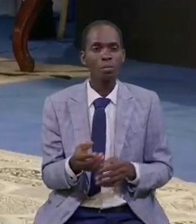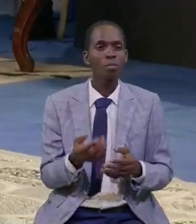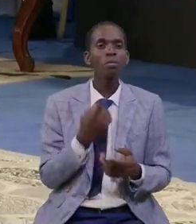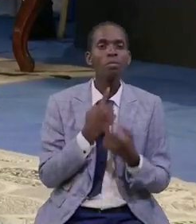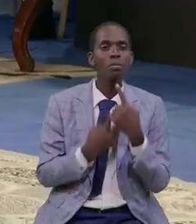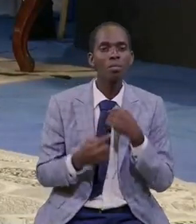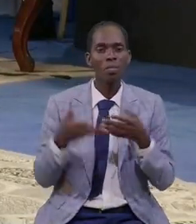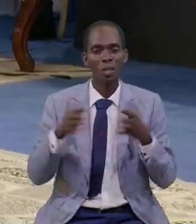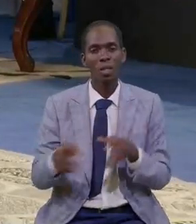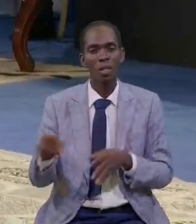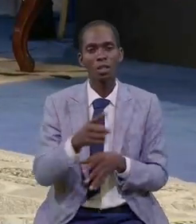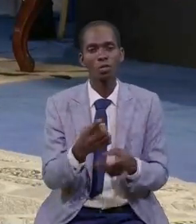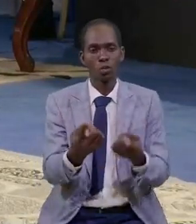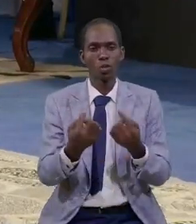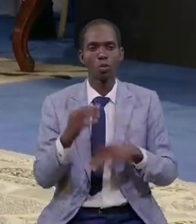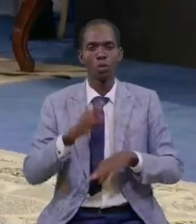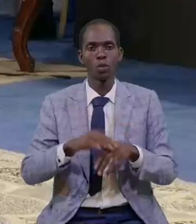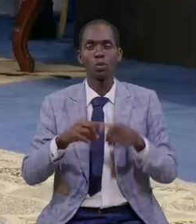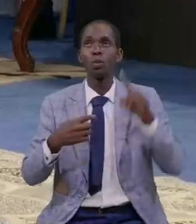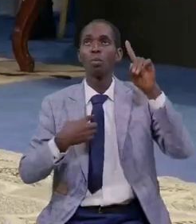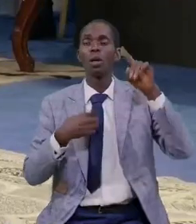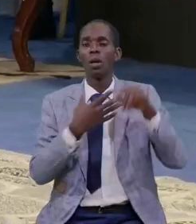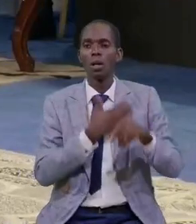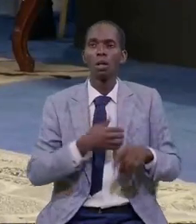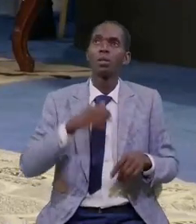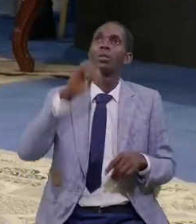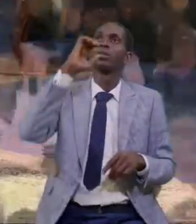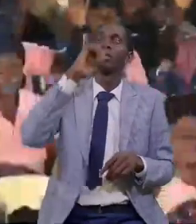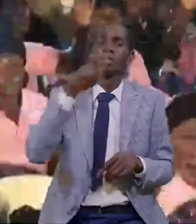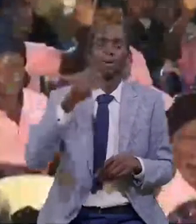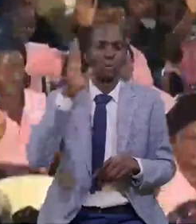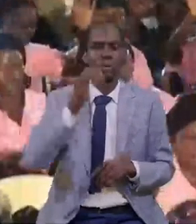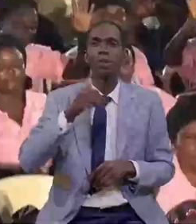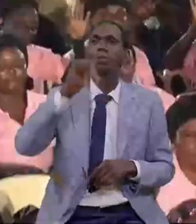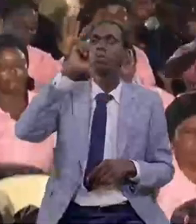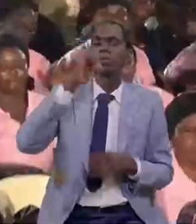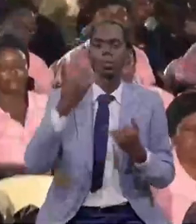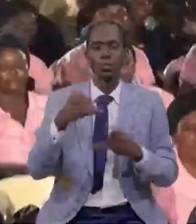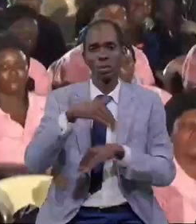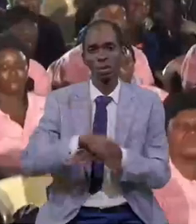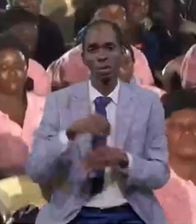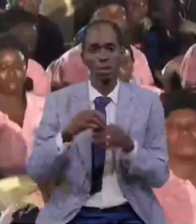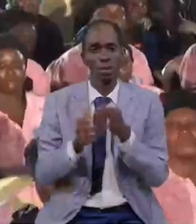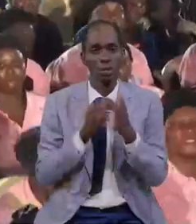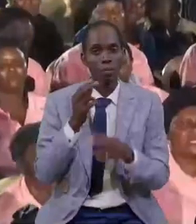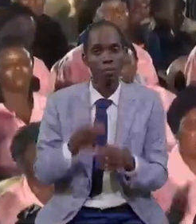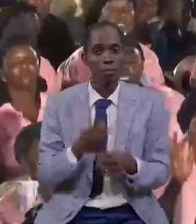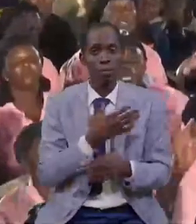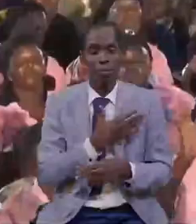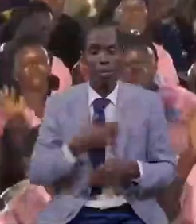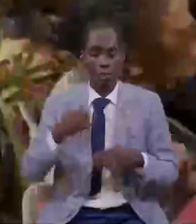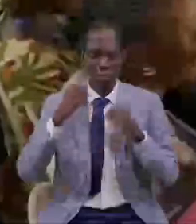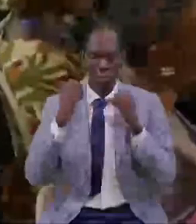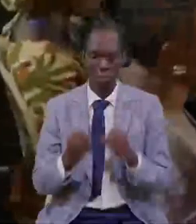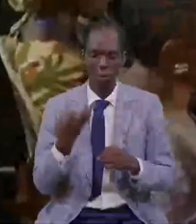qu'il boivent tu boiras ce soir et la puissance du Seigneur viendra